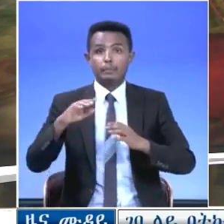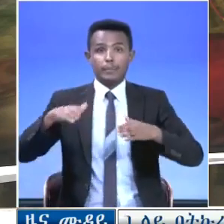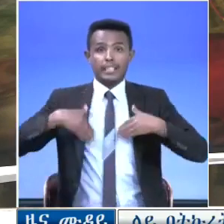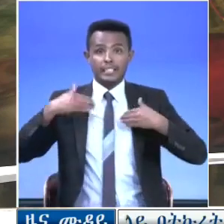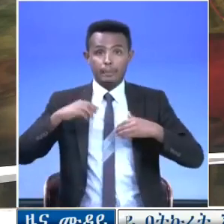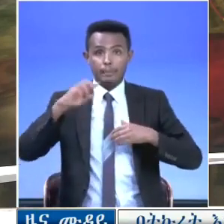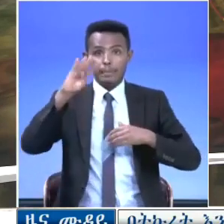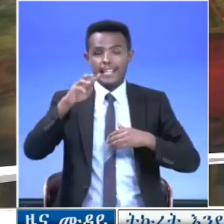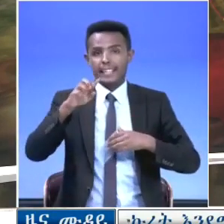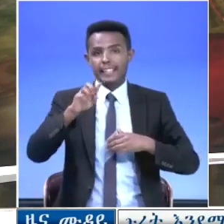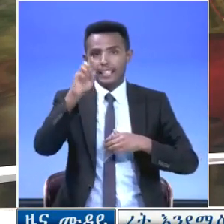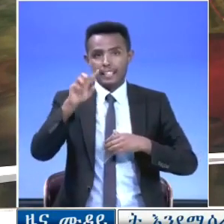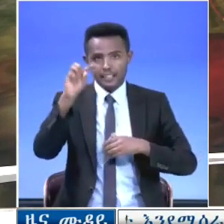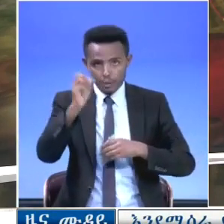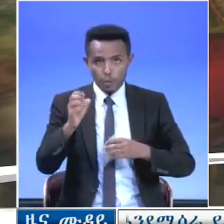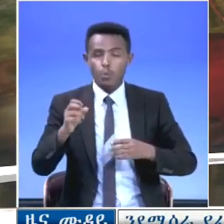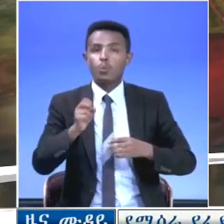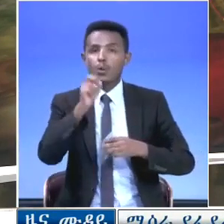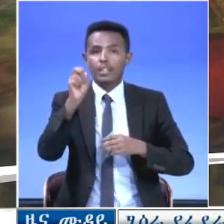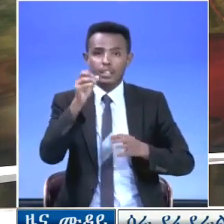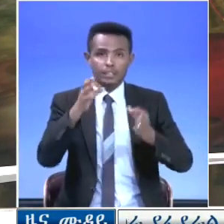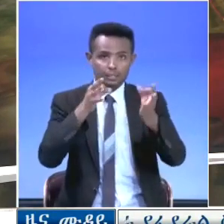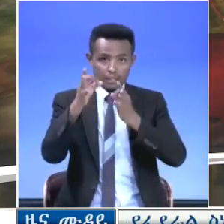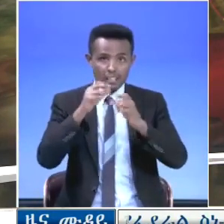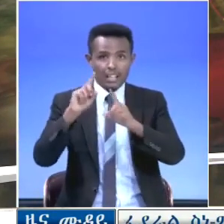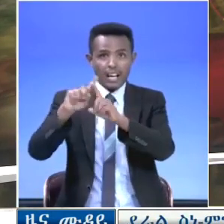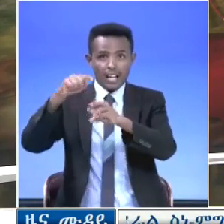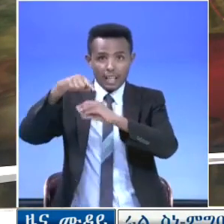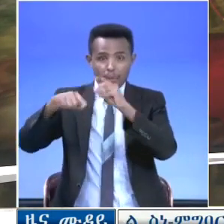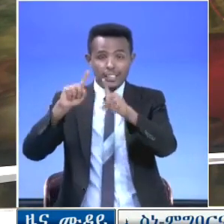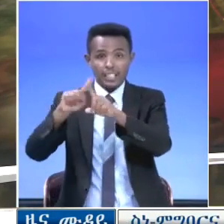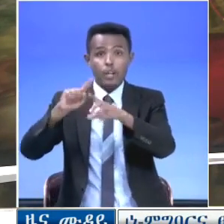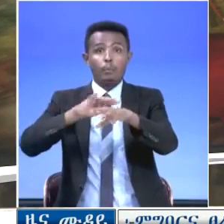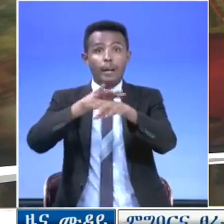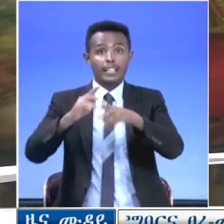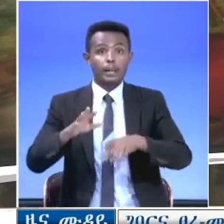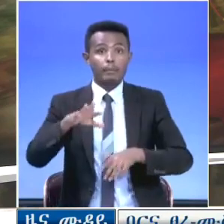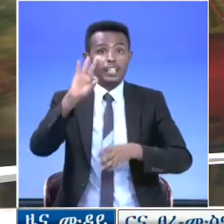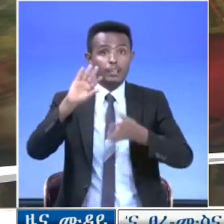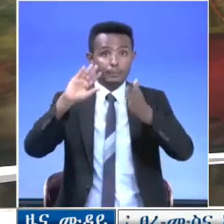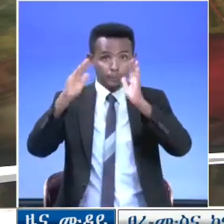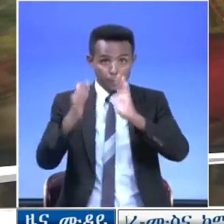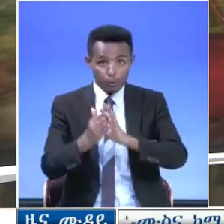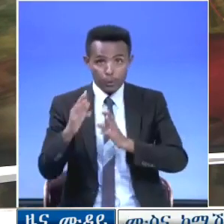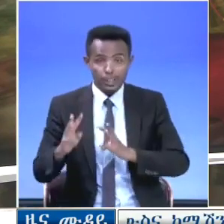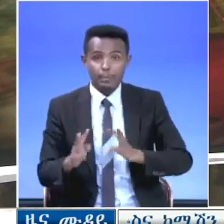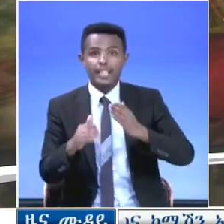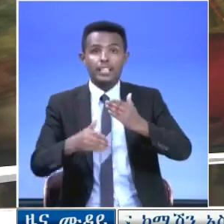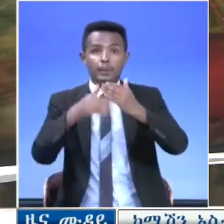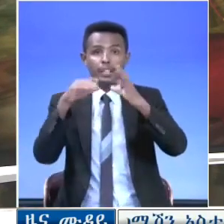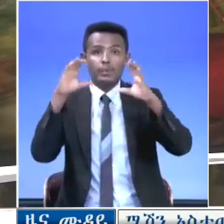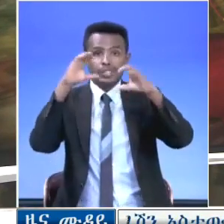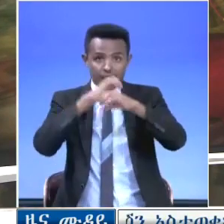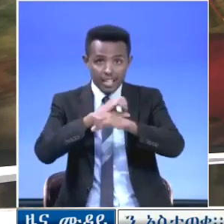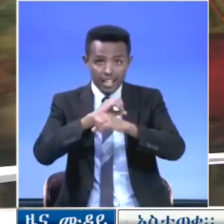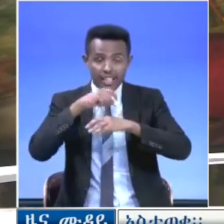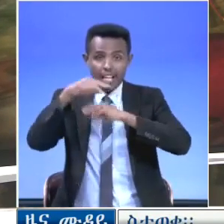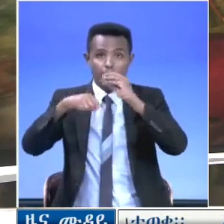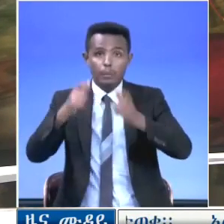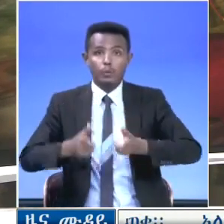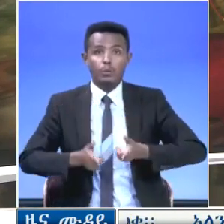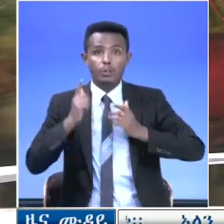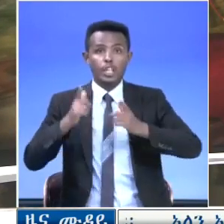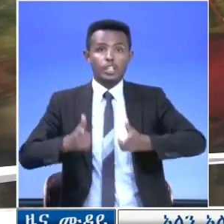ተናገሩ። አካባቢው እጣና ቦሌቀን ጨምሮ የተለያዩ ማዕድናት የሚገኙበት በመሆኑ የመንገድ ግንባታው ሲጠናቀቅ የአካባቢው ኗሪዎች